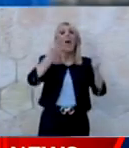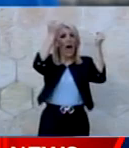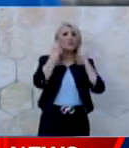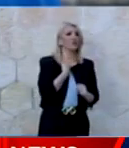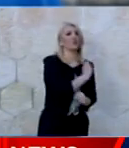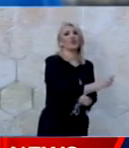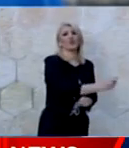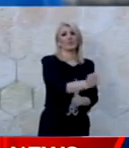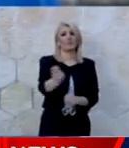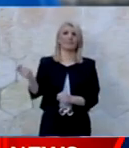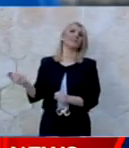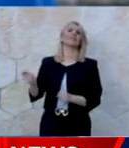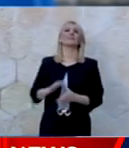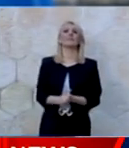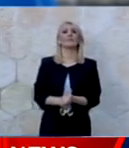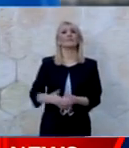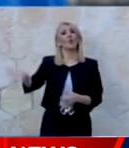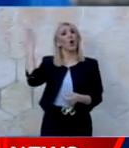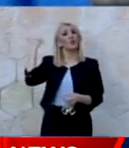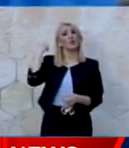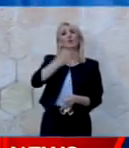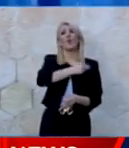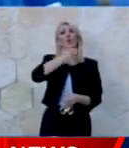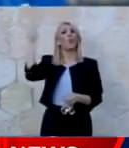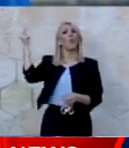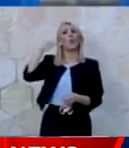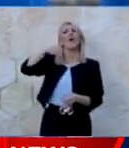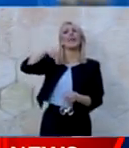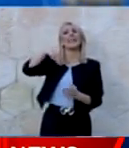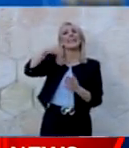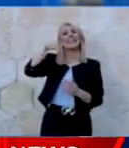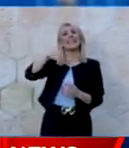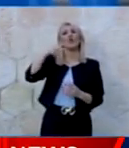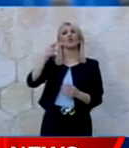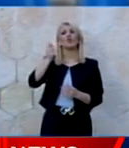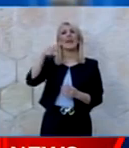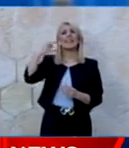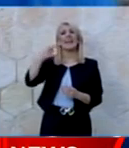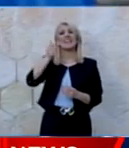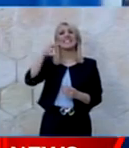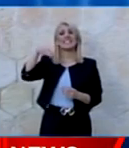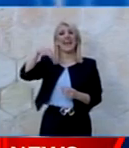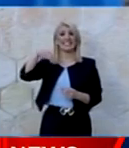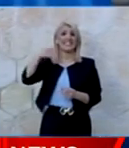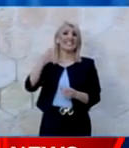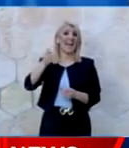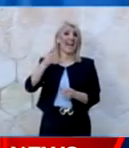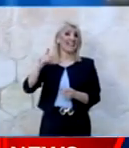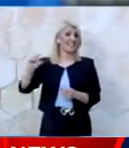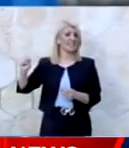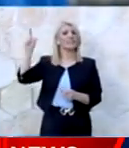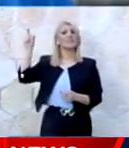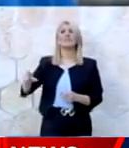Καζαντζάκης έγραφε «Το ψέμα είναι ανανδρία». Γι' αυτό και είμαι εδώ, όχι για